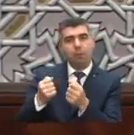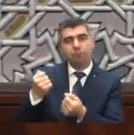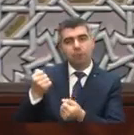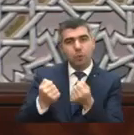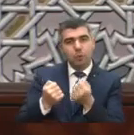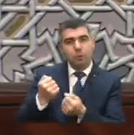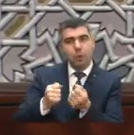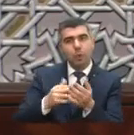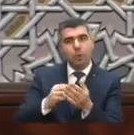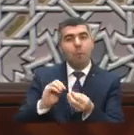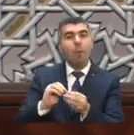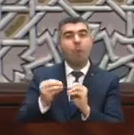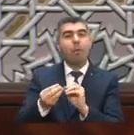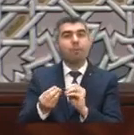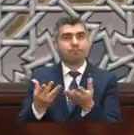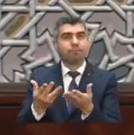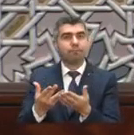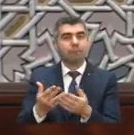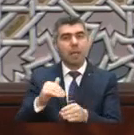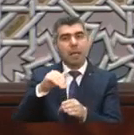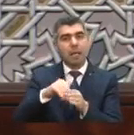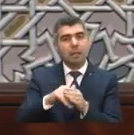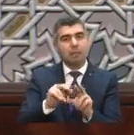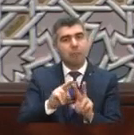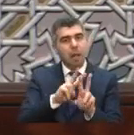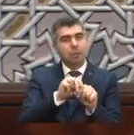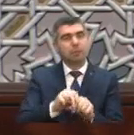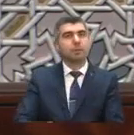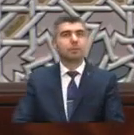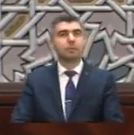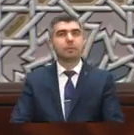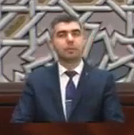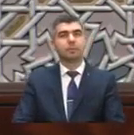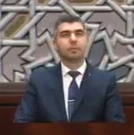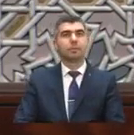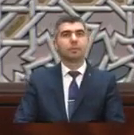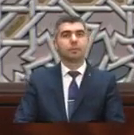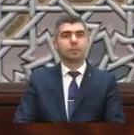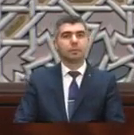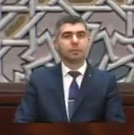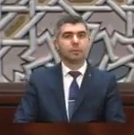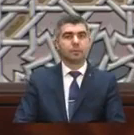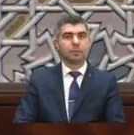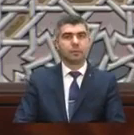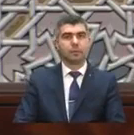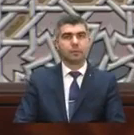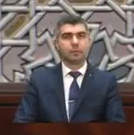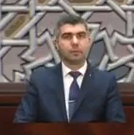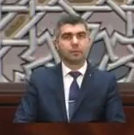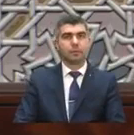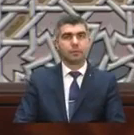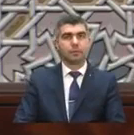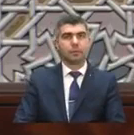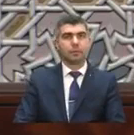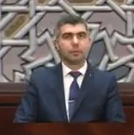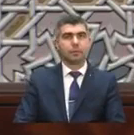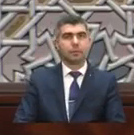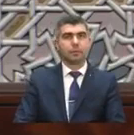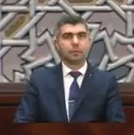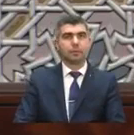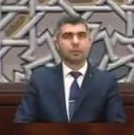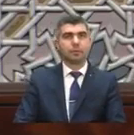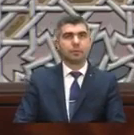التجمع الدستوري، فليتقدم أحد واضعي السؤال مشكورا. تفضل السيد النائب.